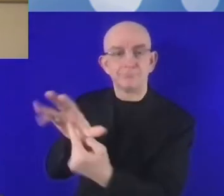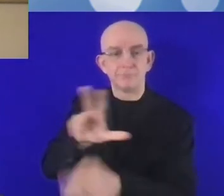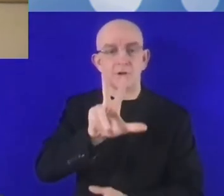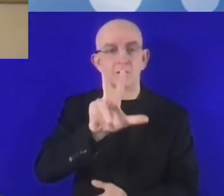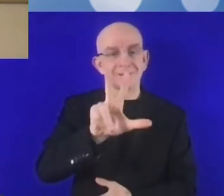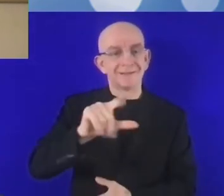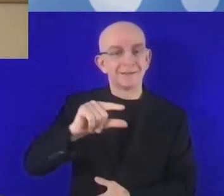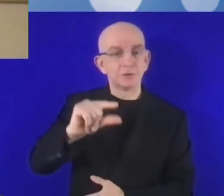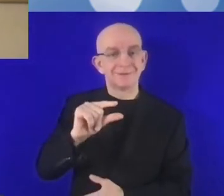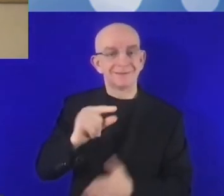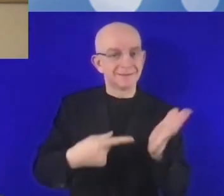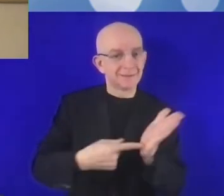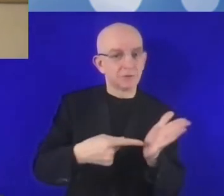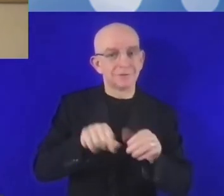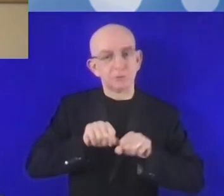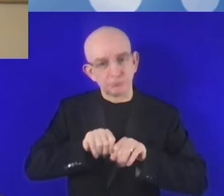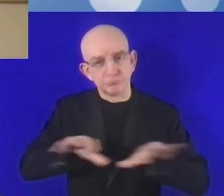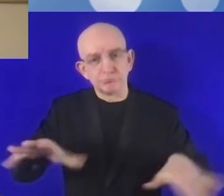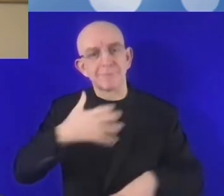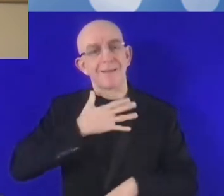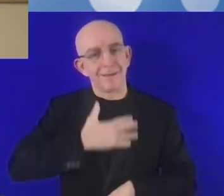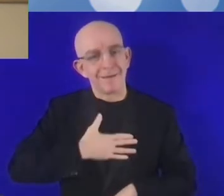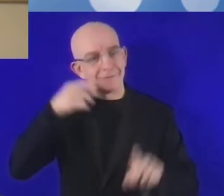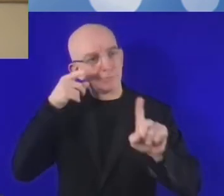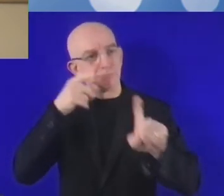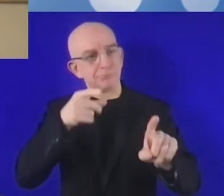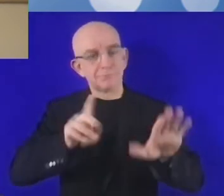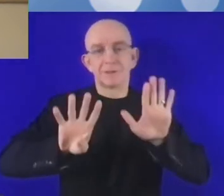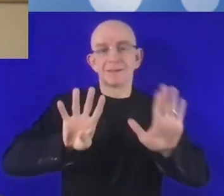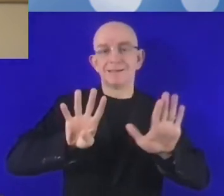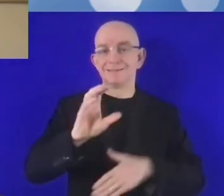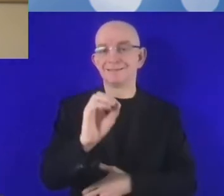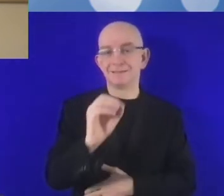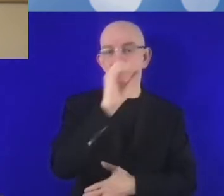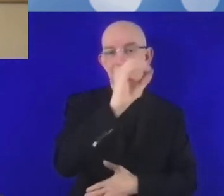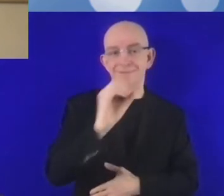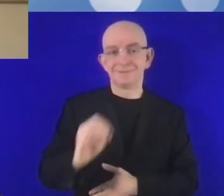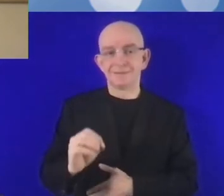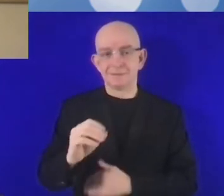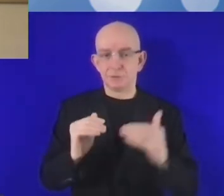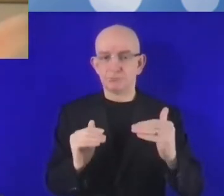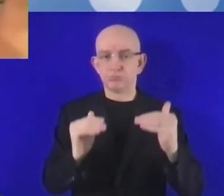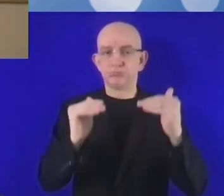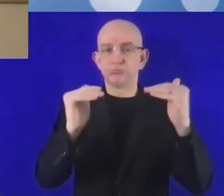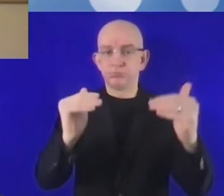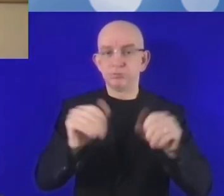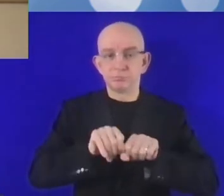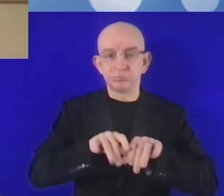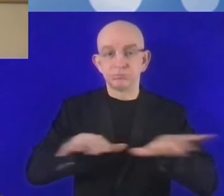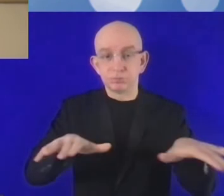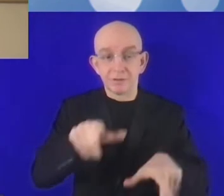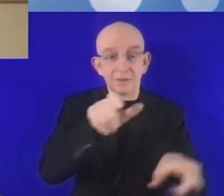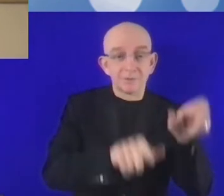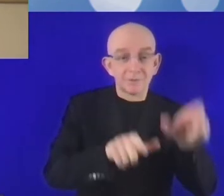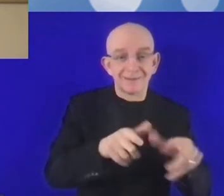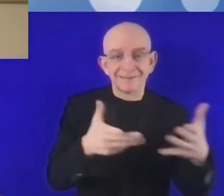Sur les marchés où nous sommes présents, nous voulons que 90% des utilisateurs aient accès à, du moins à la technologie